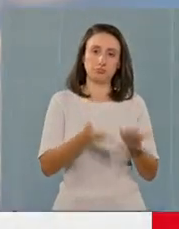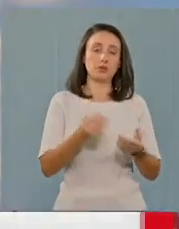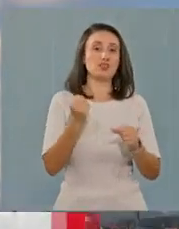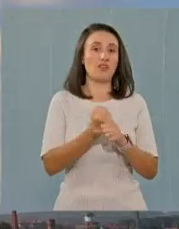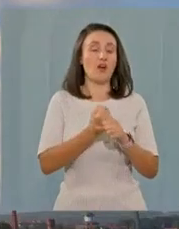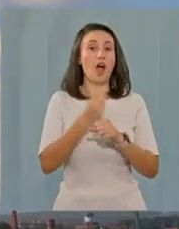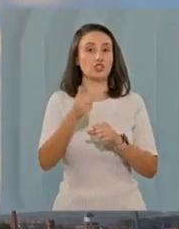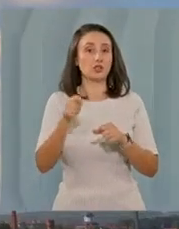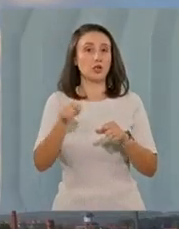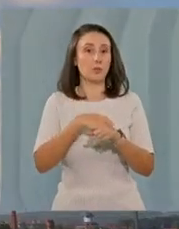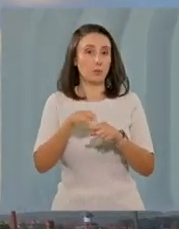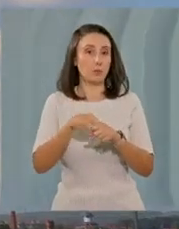execute aceste lucrări